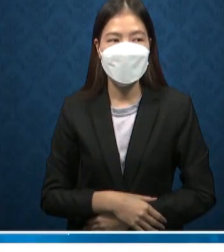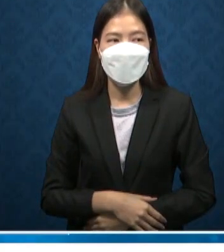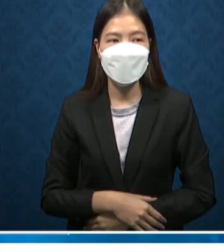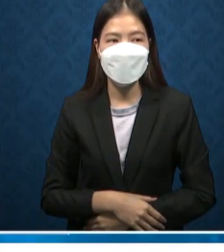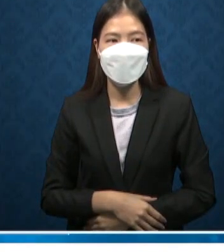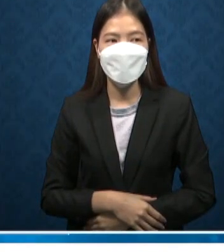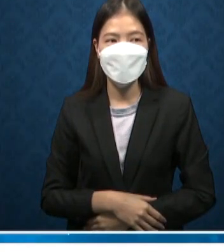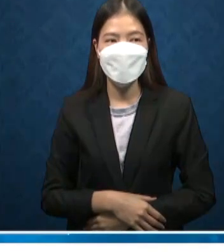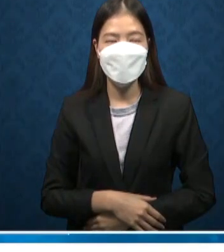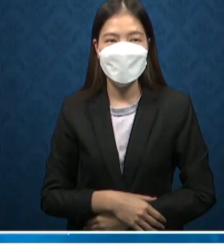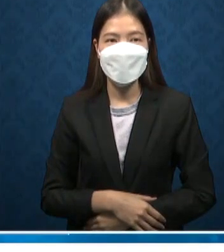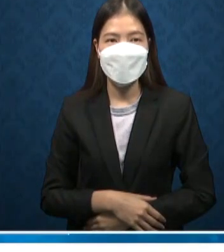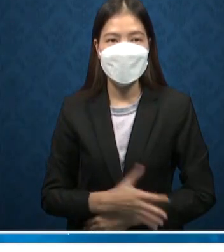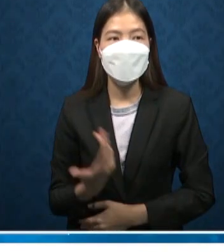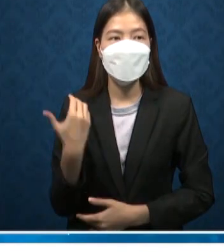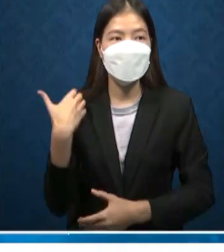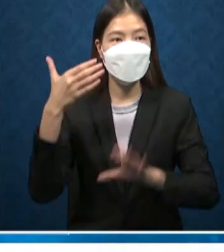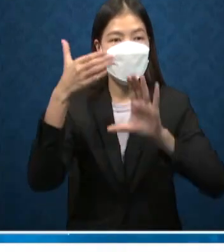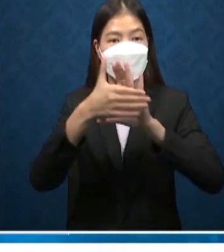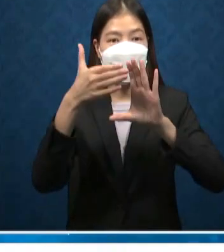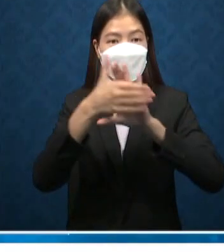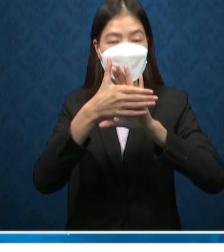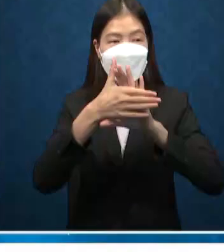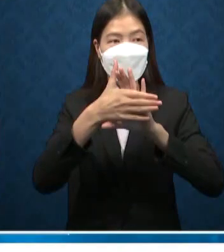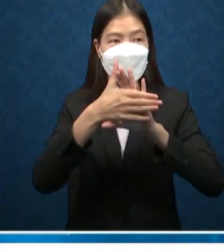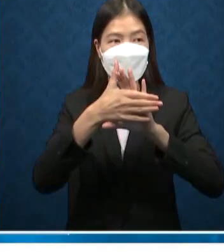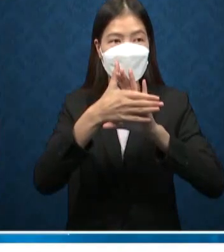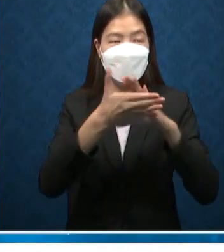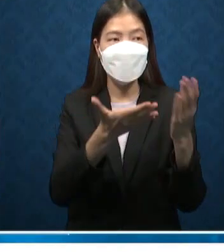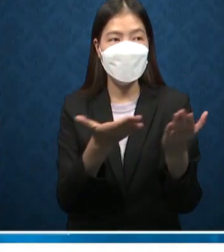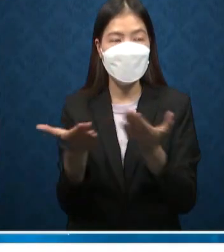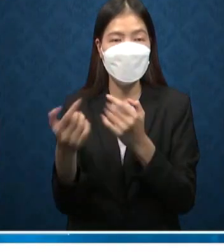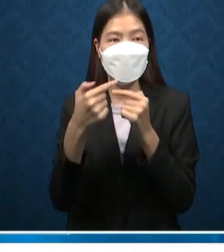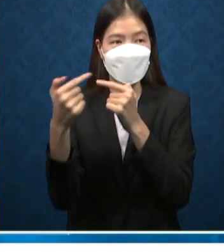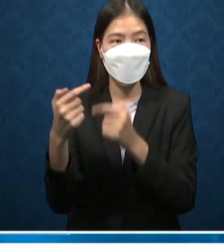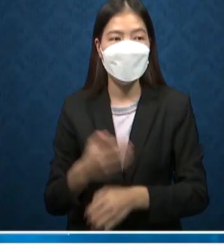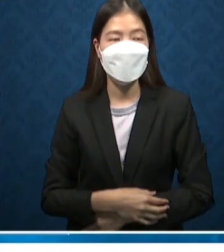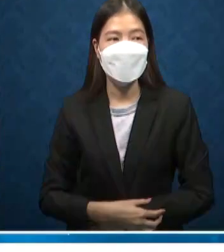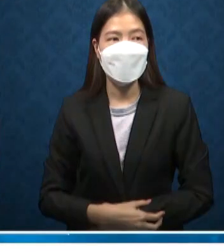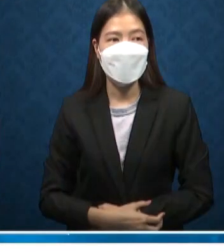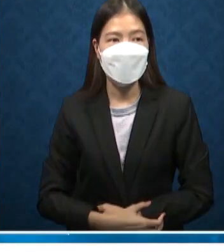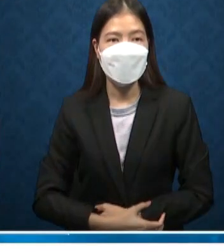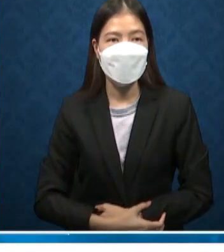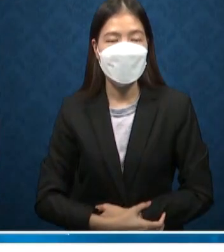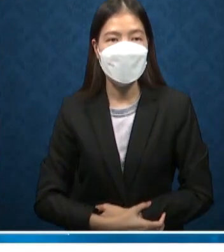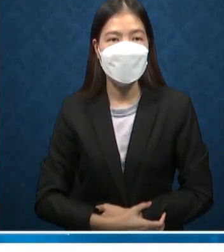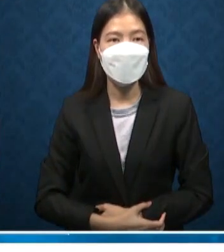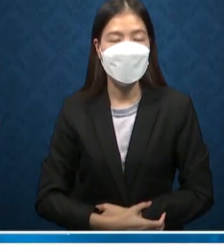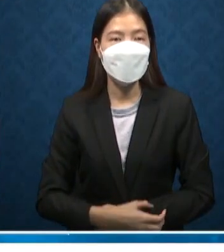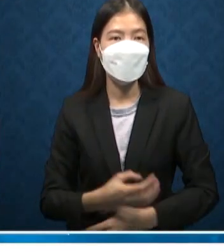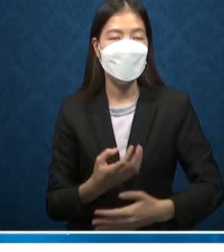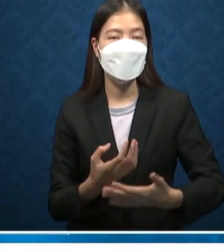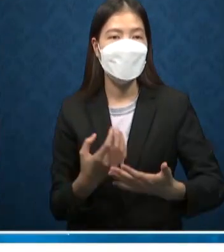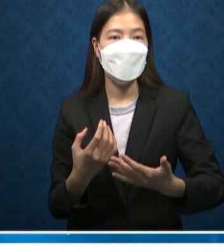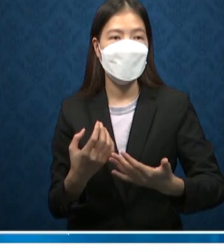ไปดูในแผ่นภาพฉายต่อไปครับอันนี้จะแสดงให้เห็นถึงรายการทั้งสองรายการที่ได้เรียนกล่าว